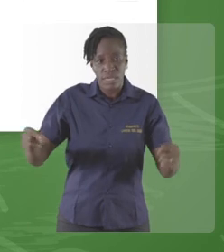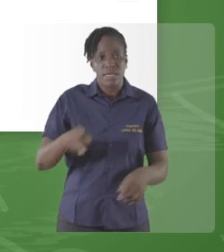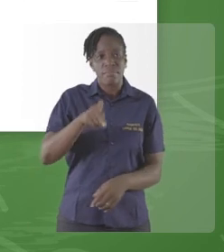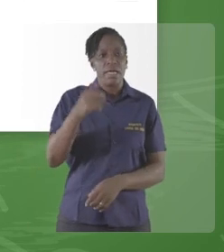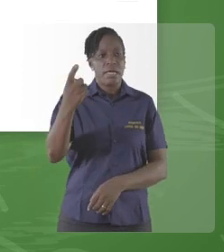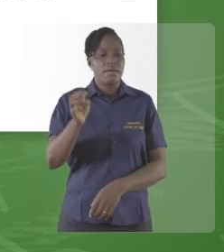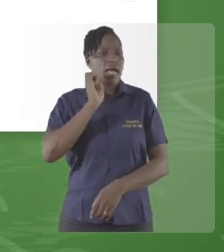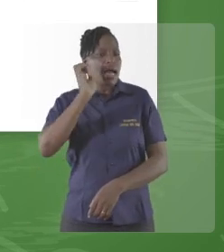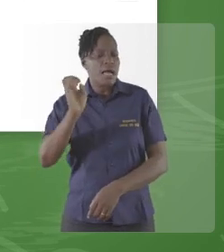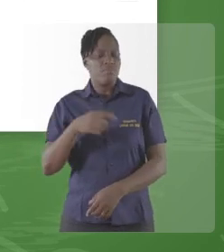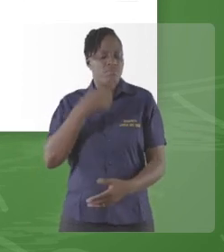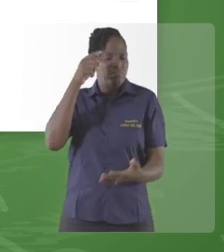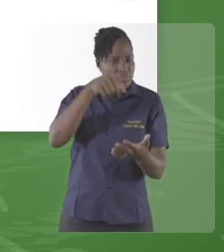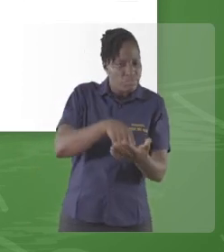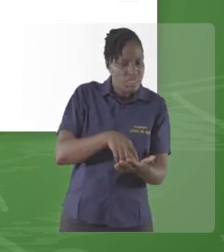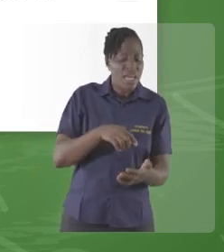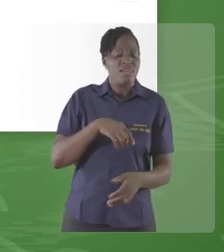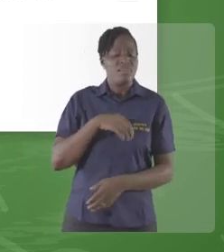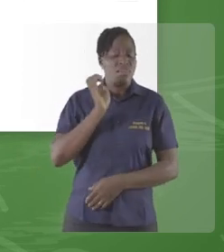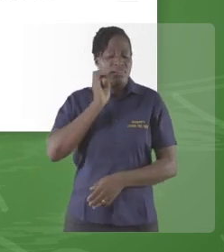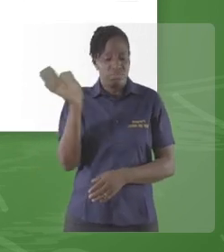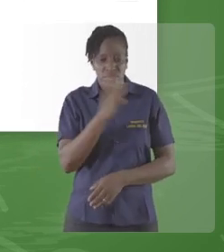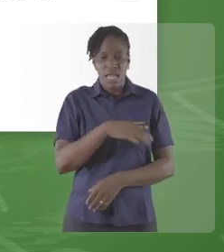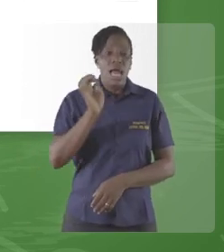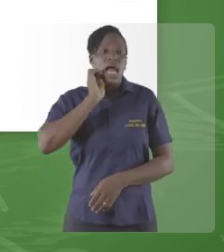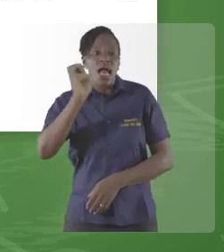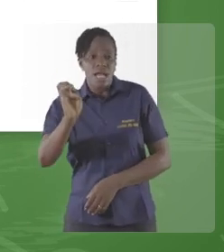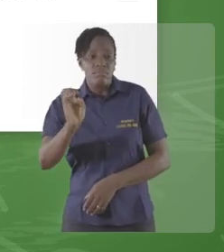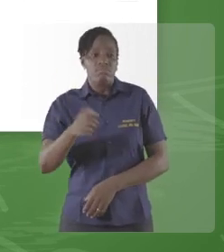martelait. Je n'en sais rien.